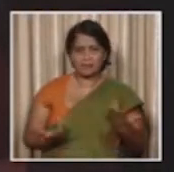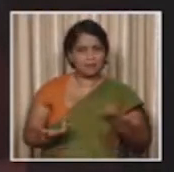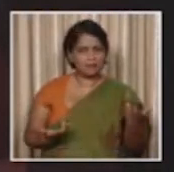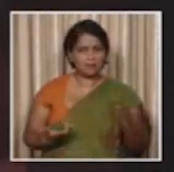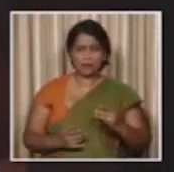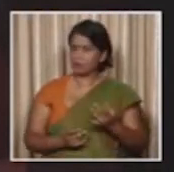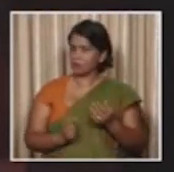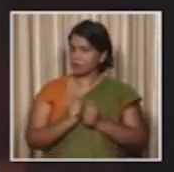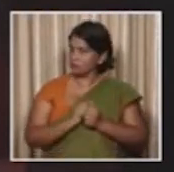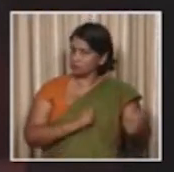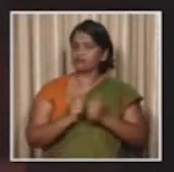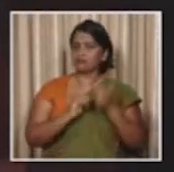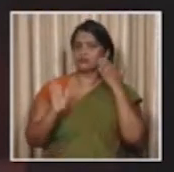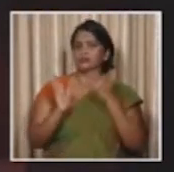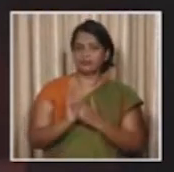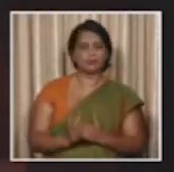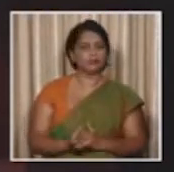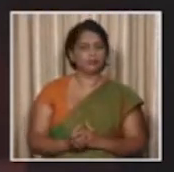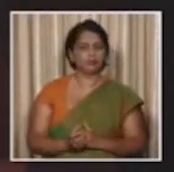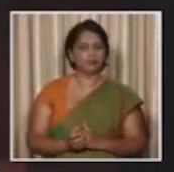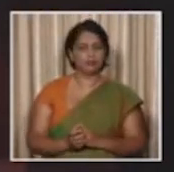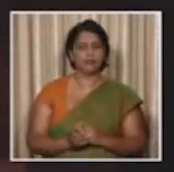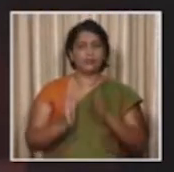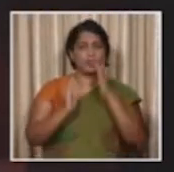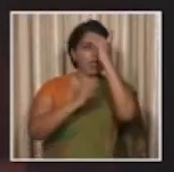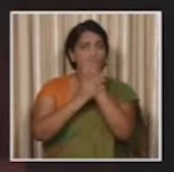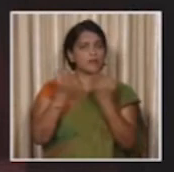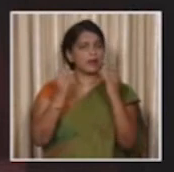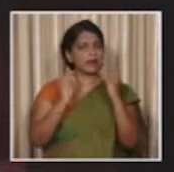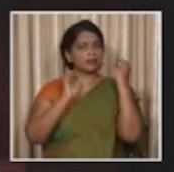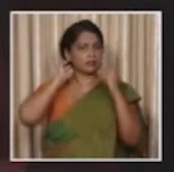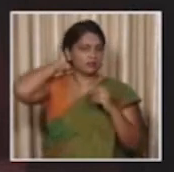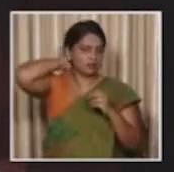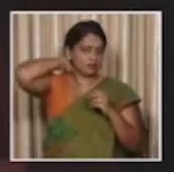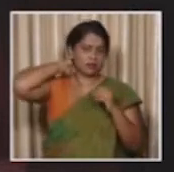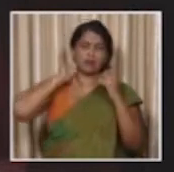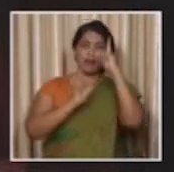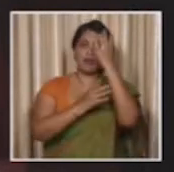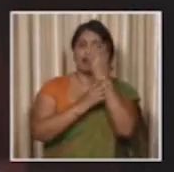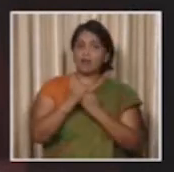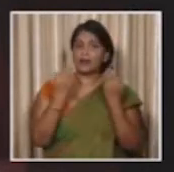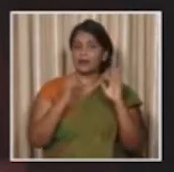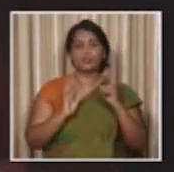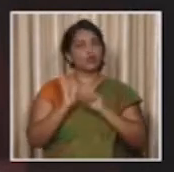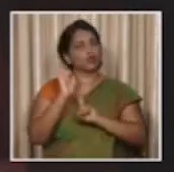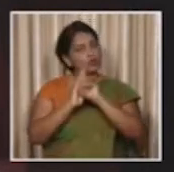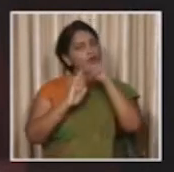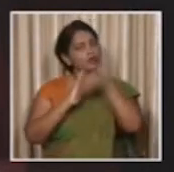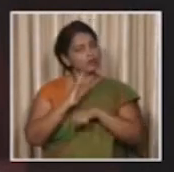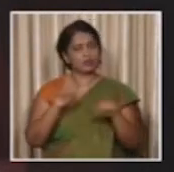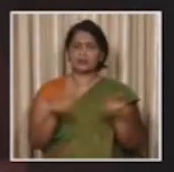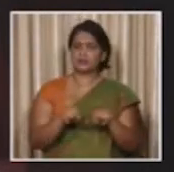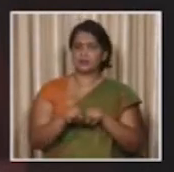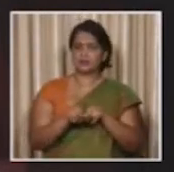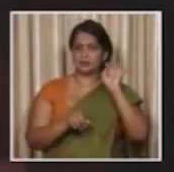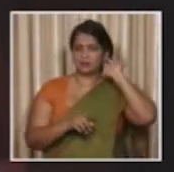මේකට වහම පියවර ගන්නට ඕන. ඒක ගැන හොයලා බලලා ඒ ආගමක නිදහස තියන්නට ඕන. බොහොම සතුටුයි. ඒ ආගමක නිදහස උතුරටත් එකයි දකුණටත් එකයි. හොඳයි